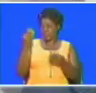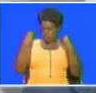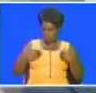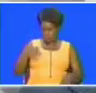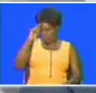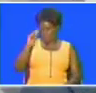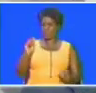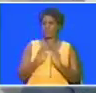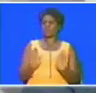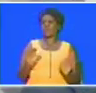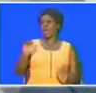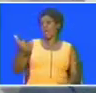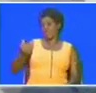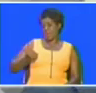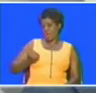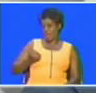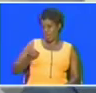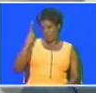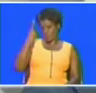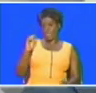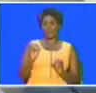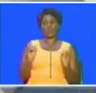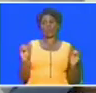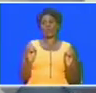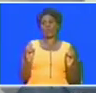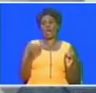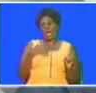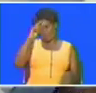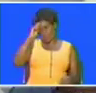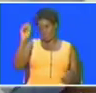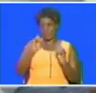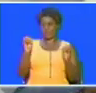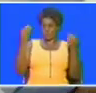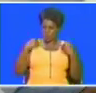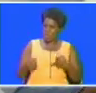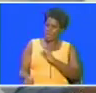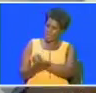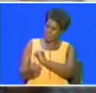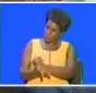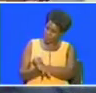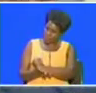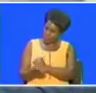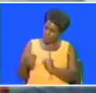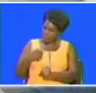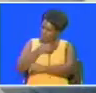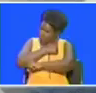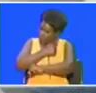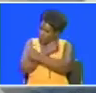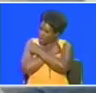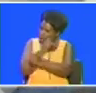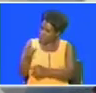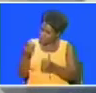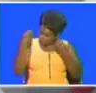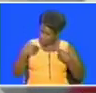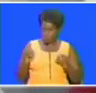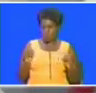ya heshima. Manake kuna wasichana wengine wa kazi hawajielewi wanavaa mavazi yale ambayo hayana heshima. Kwa hivyo mueleze tu mwambie sipendi haya mavazi ukivaa pale nyumbani